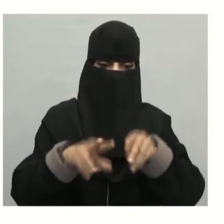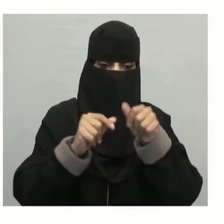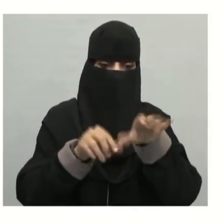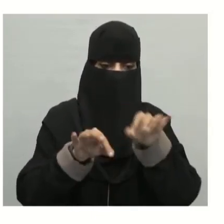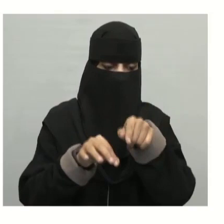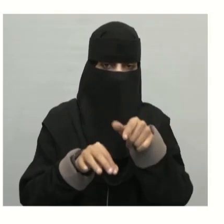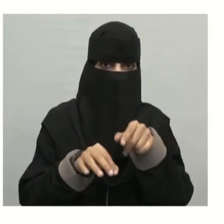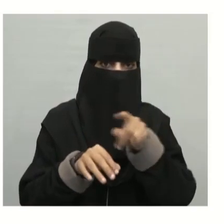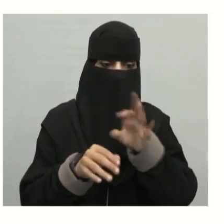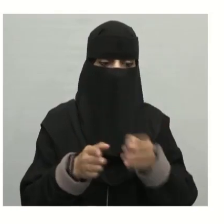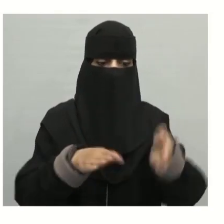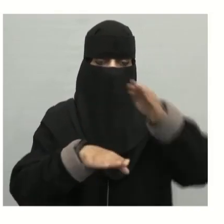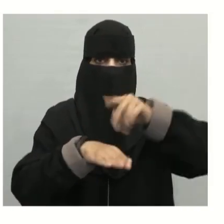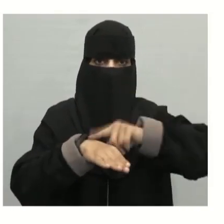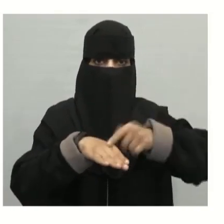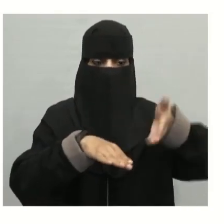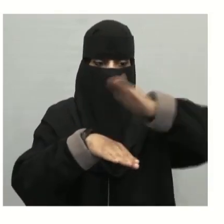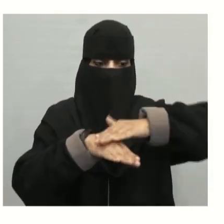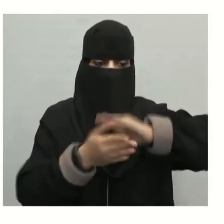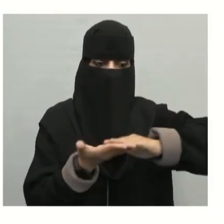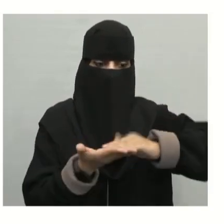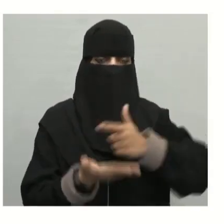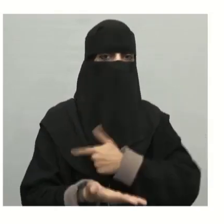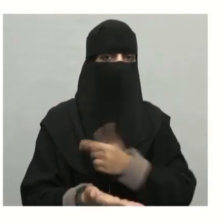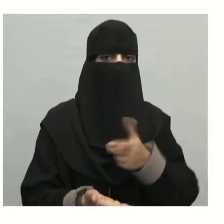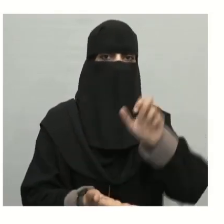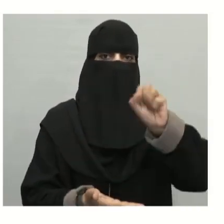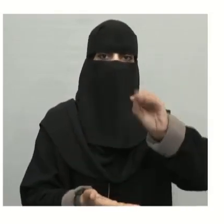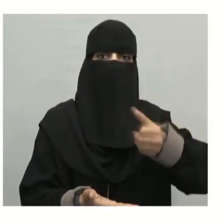مصور الصخور لا يصل الى الارض ويسمى صهاره